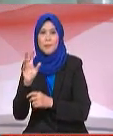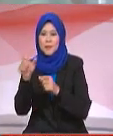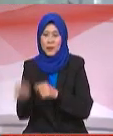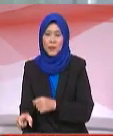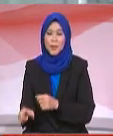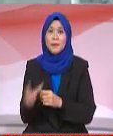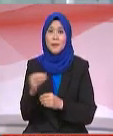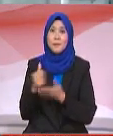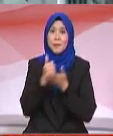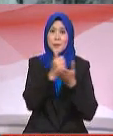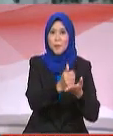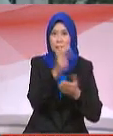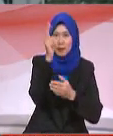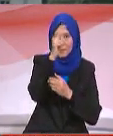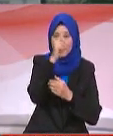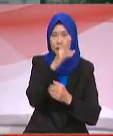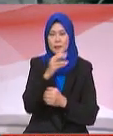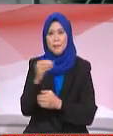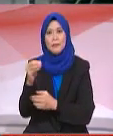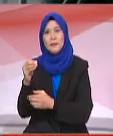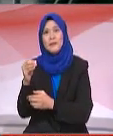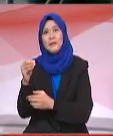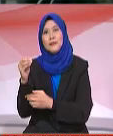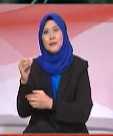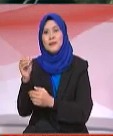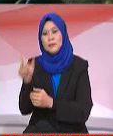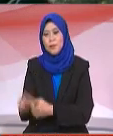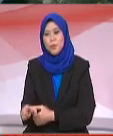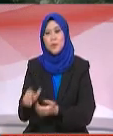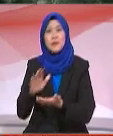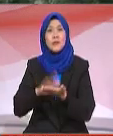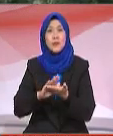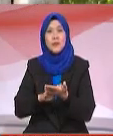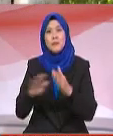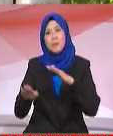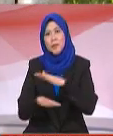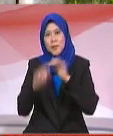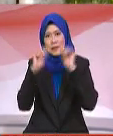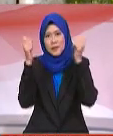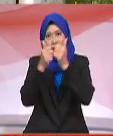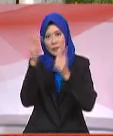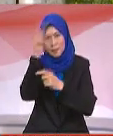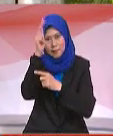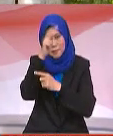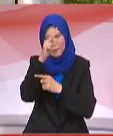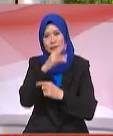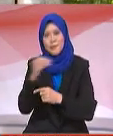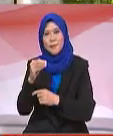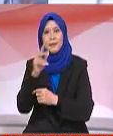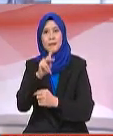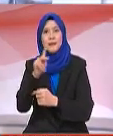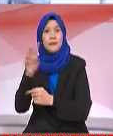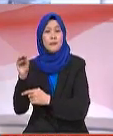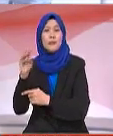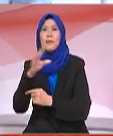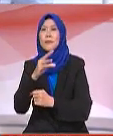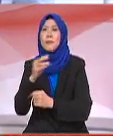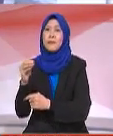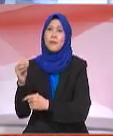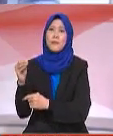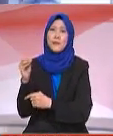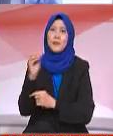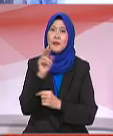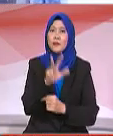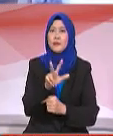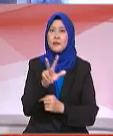kerajaan dan sekolah agama bantuan kerajaan serta calon sekolah di bawah agensi kerajaan selain Kementerian Pendidikan,